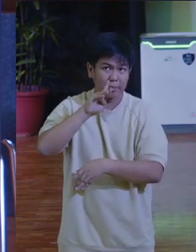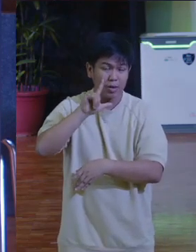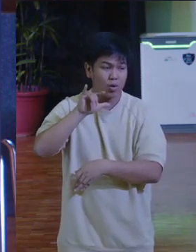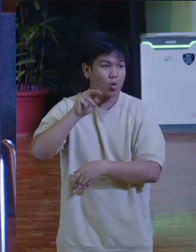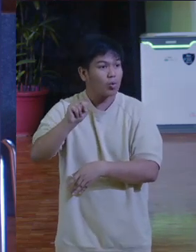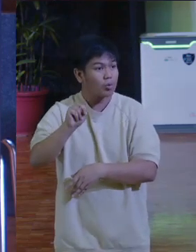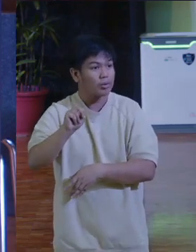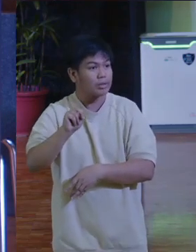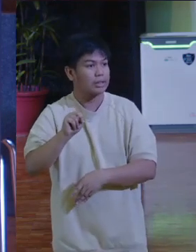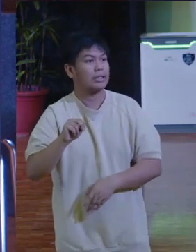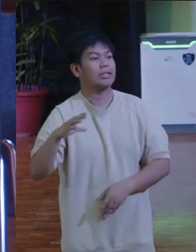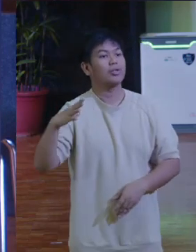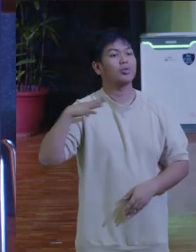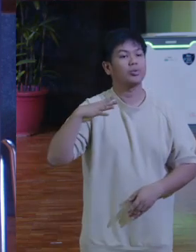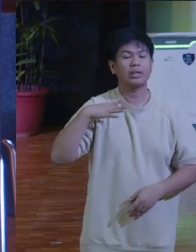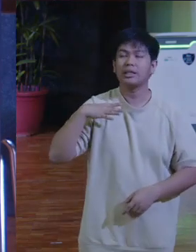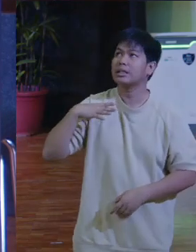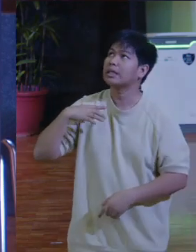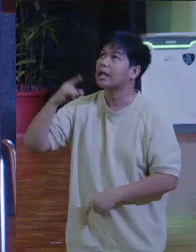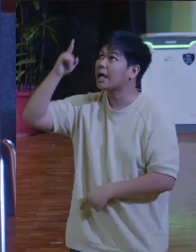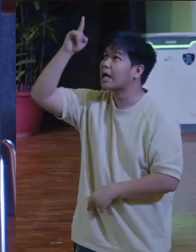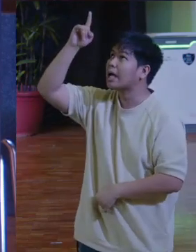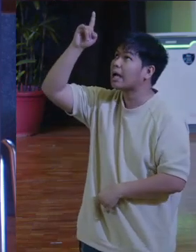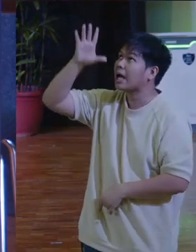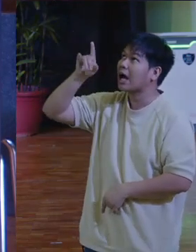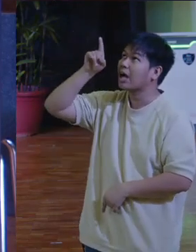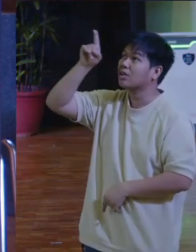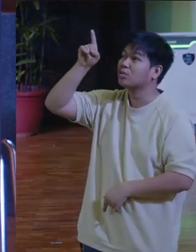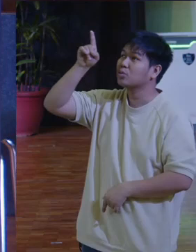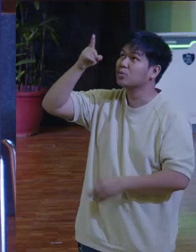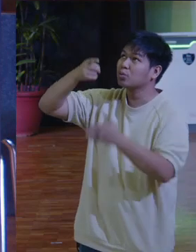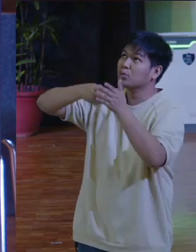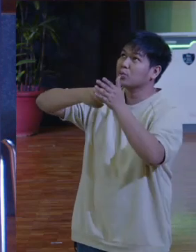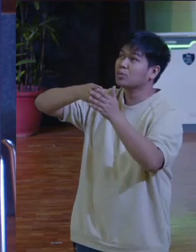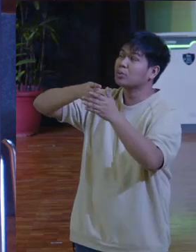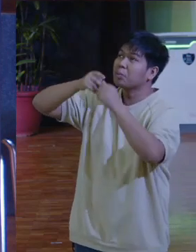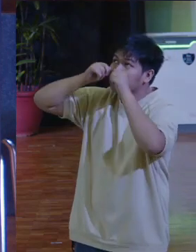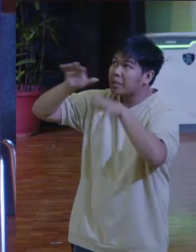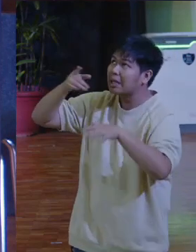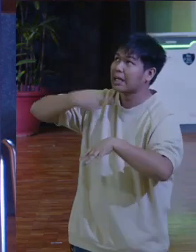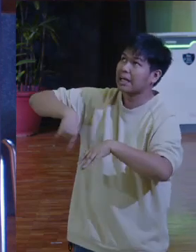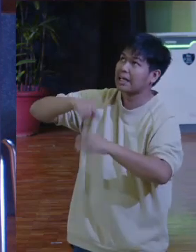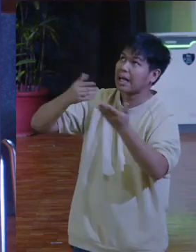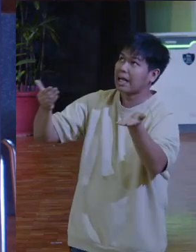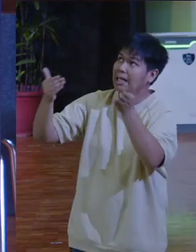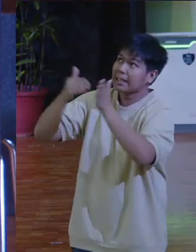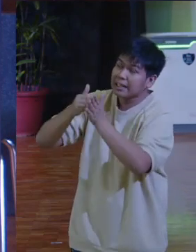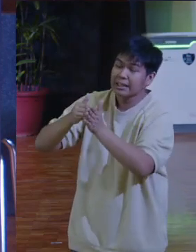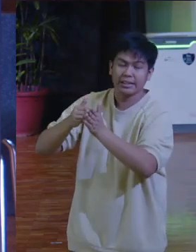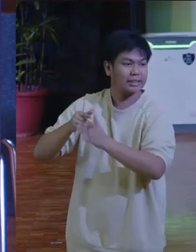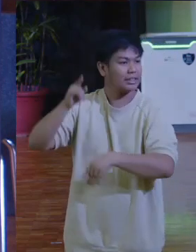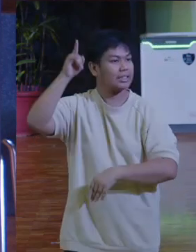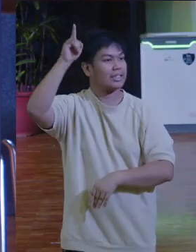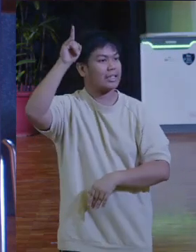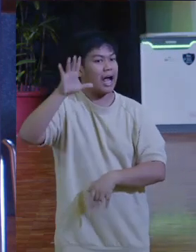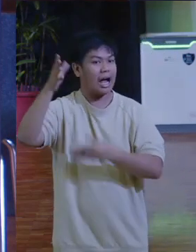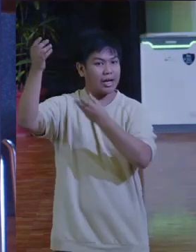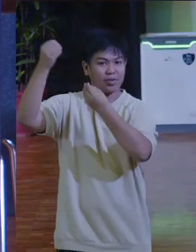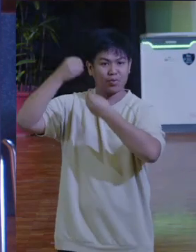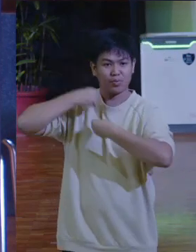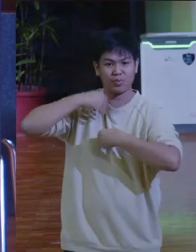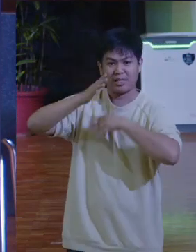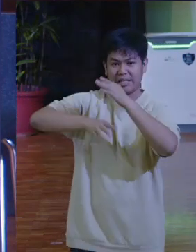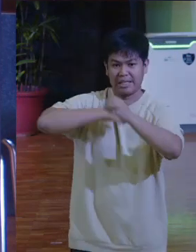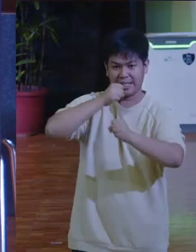Isang pagpapaalala na ang Diyos is a God of second chances. Ang Panginoon ang magbibigay sa kanila